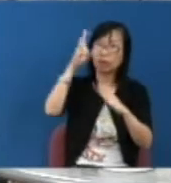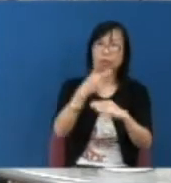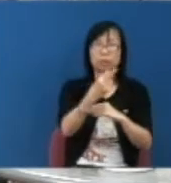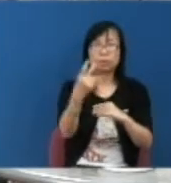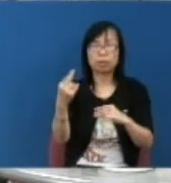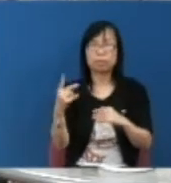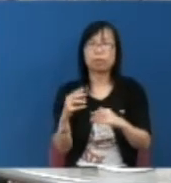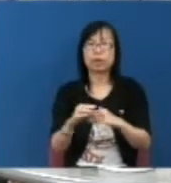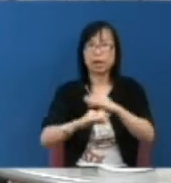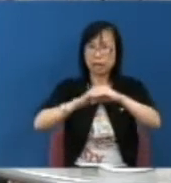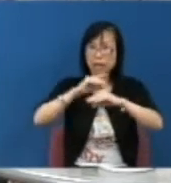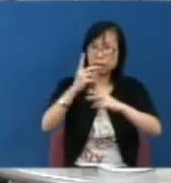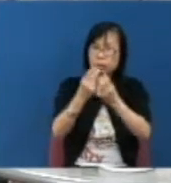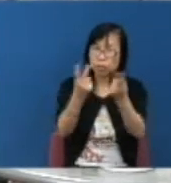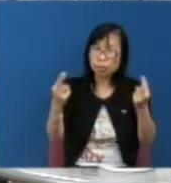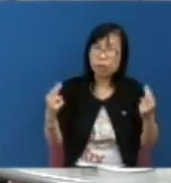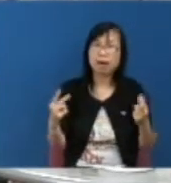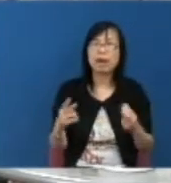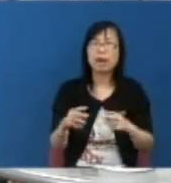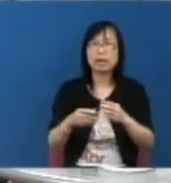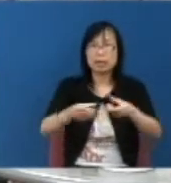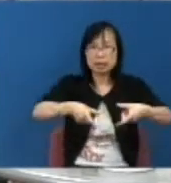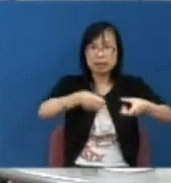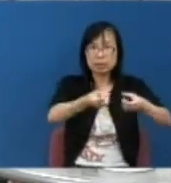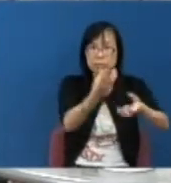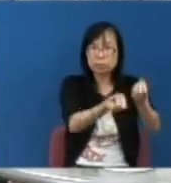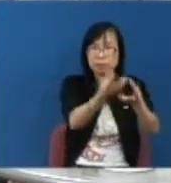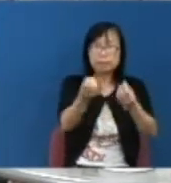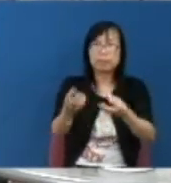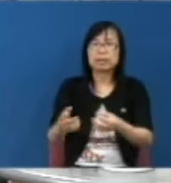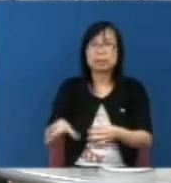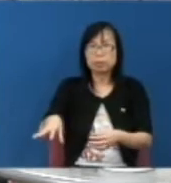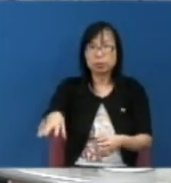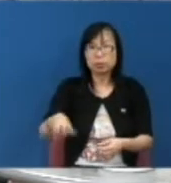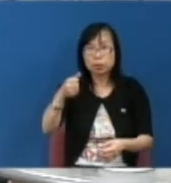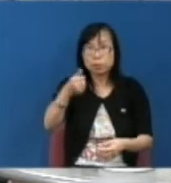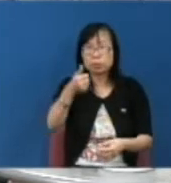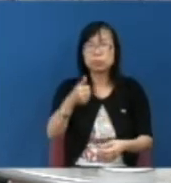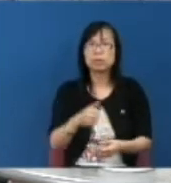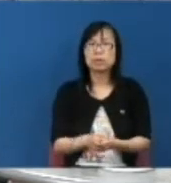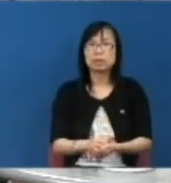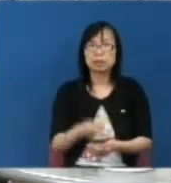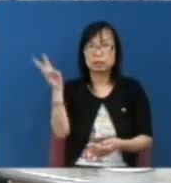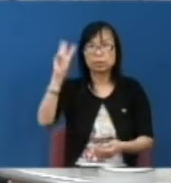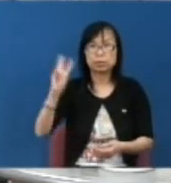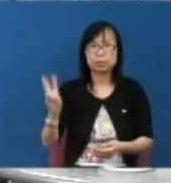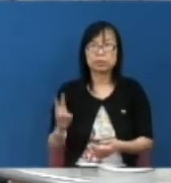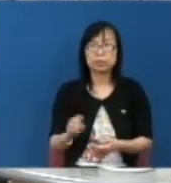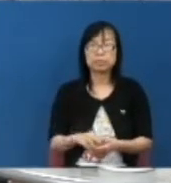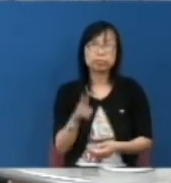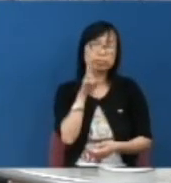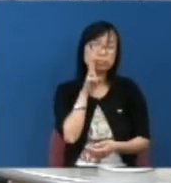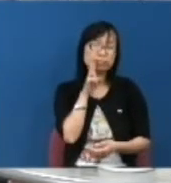化嗰個草啊，或者係植物嘅用處。咁另外佢嗰個水，如果譬